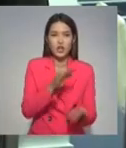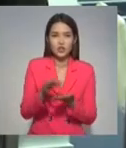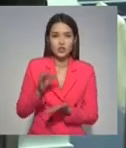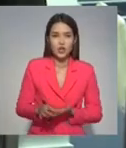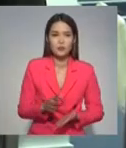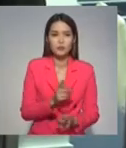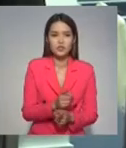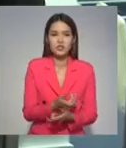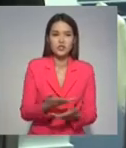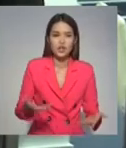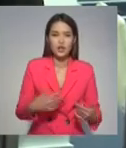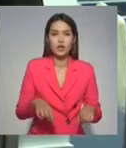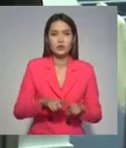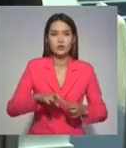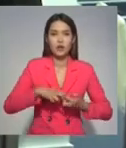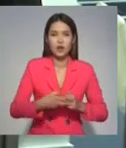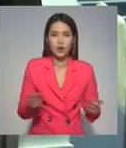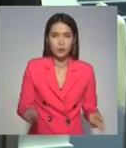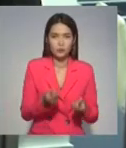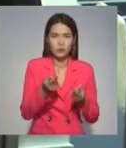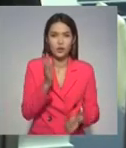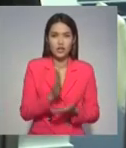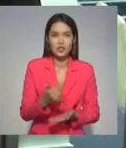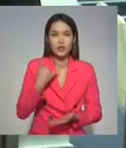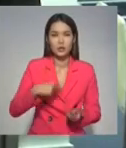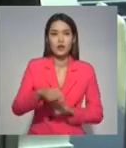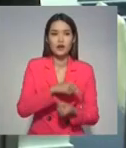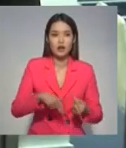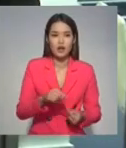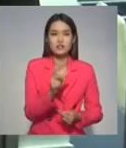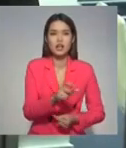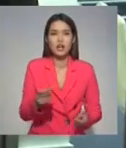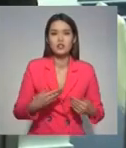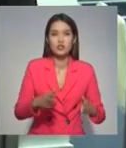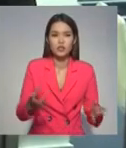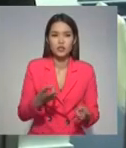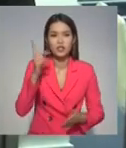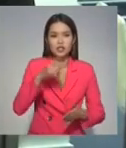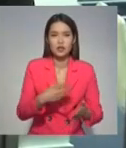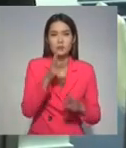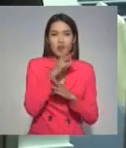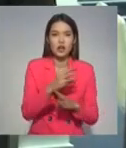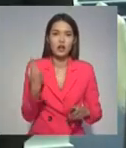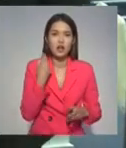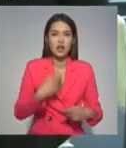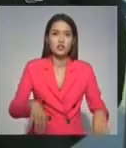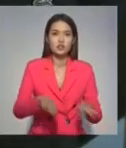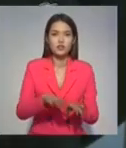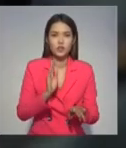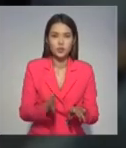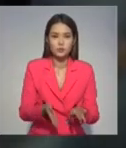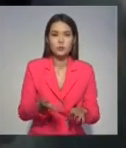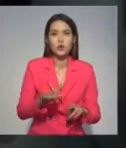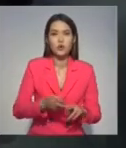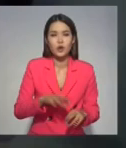серіктесіне қатысты мәселе көтеріп отырмыз. Біздің кәсіпорынның салыққа қарызы бар. Біз оны төлеуге келісіп, қарызды жауамыз деп отырмыз. Бірақ олар сонда